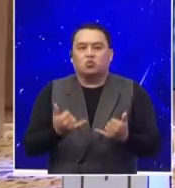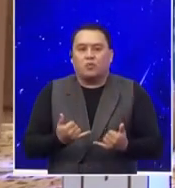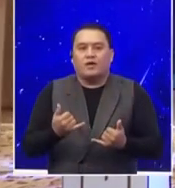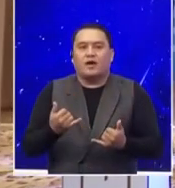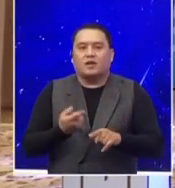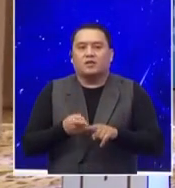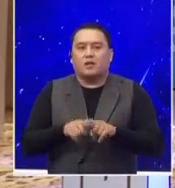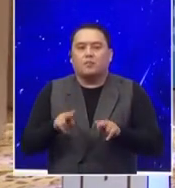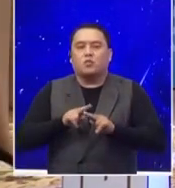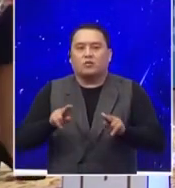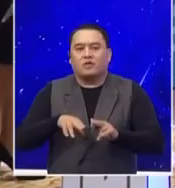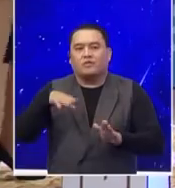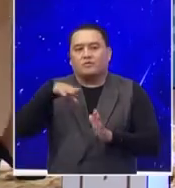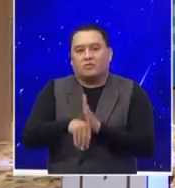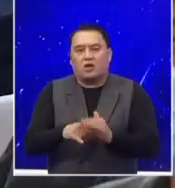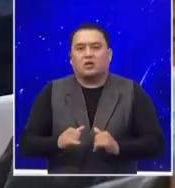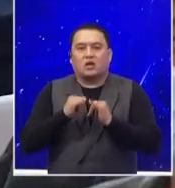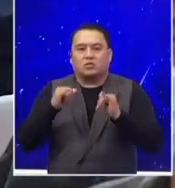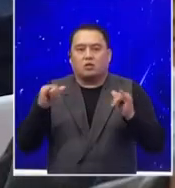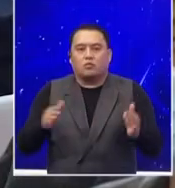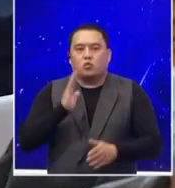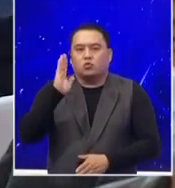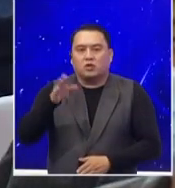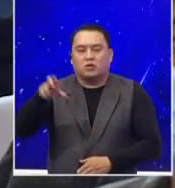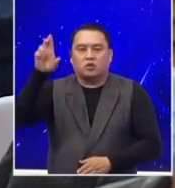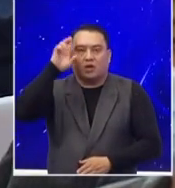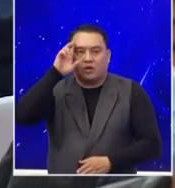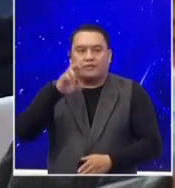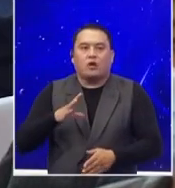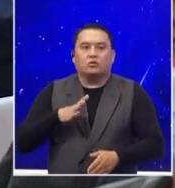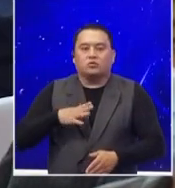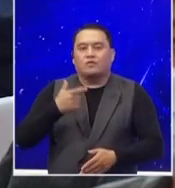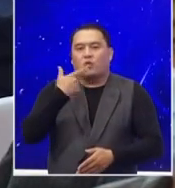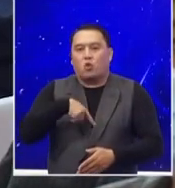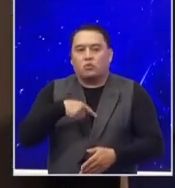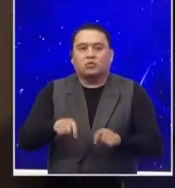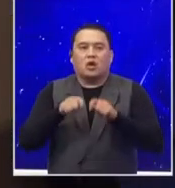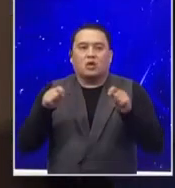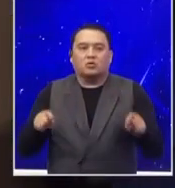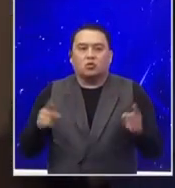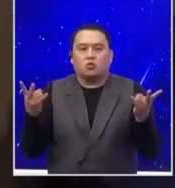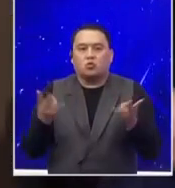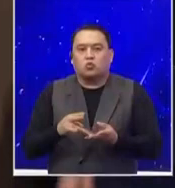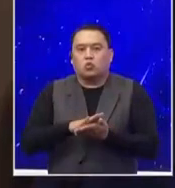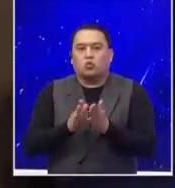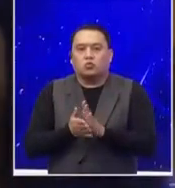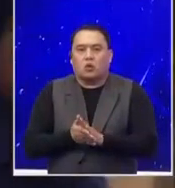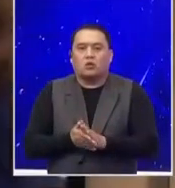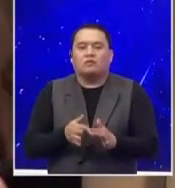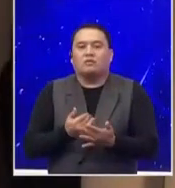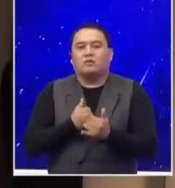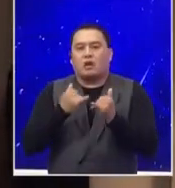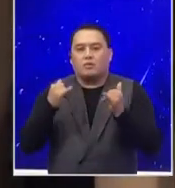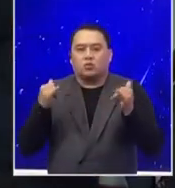уважаемой. Именно педагоги вносят неоценимый вклад в будущее страны. А государство, в свою очередь, создает необходимые условия для